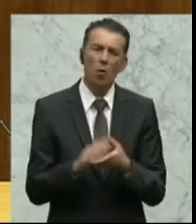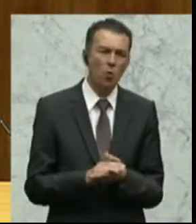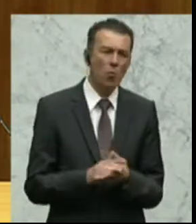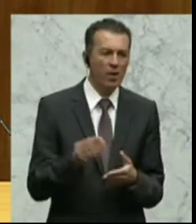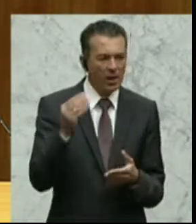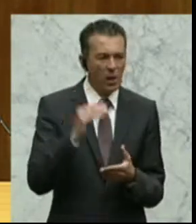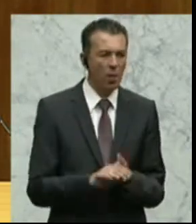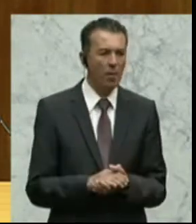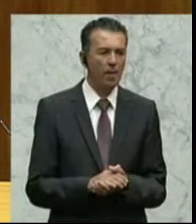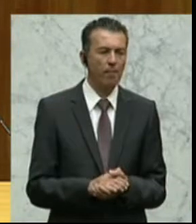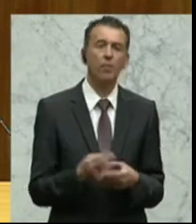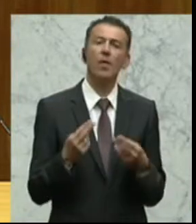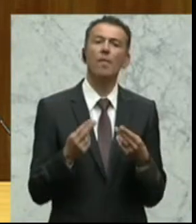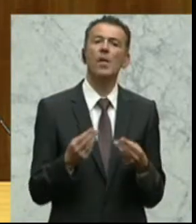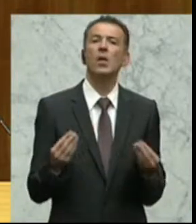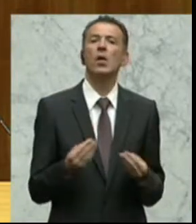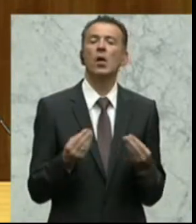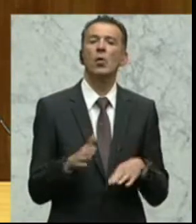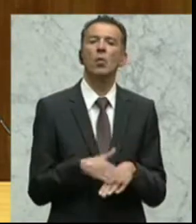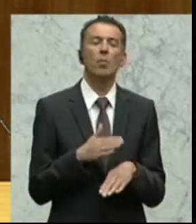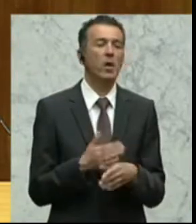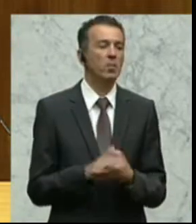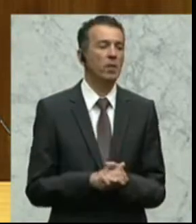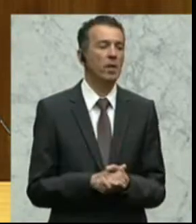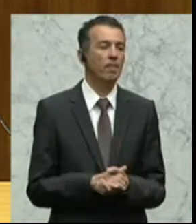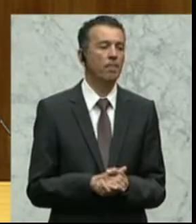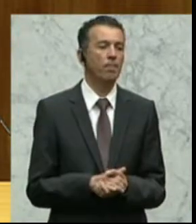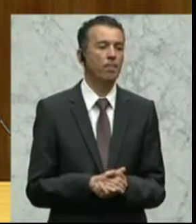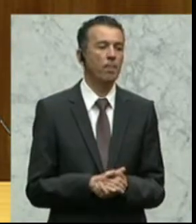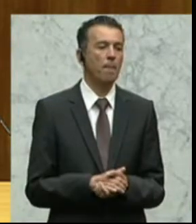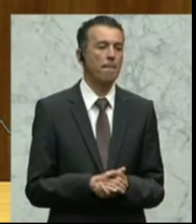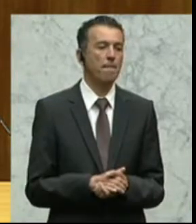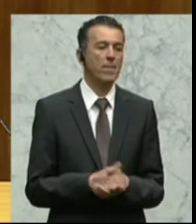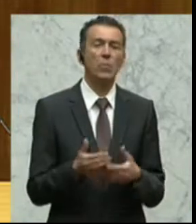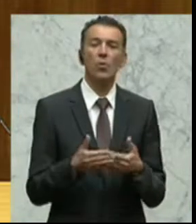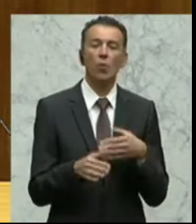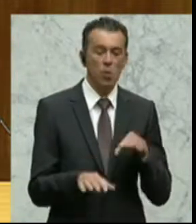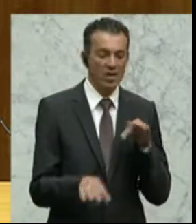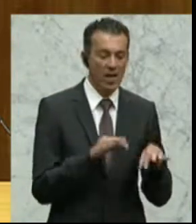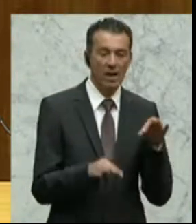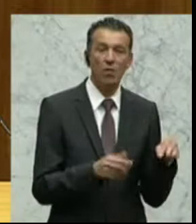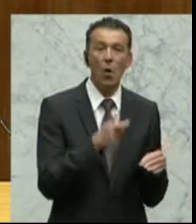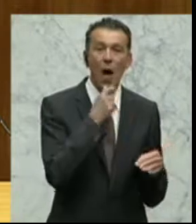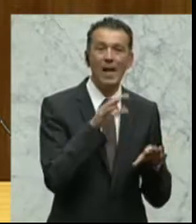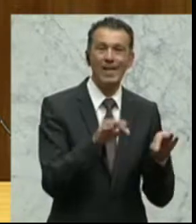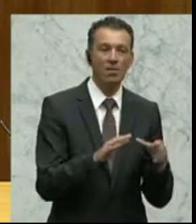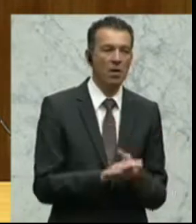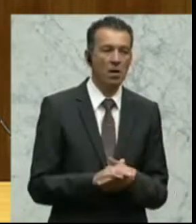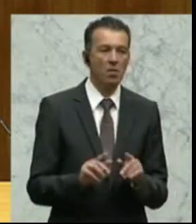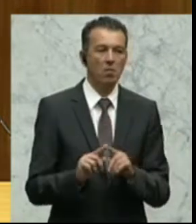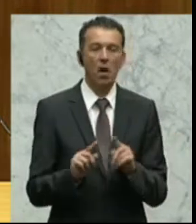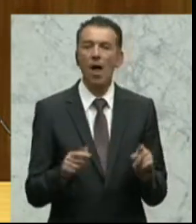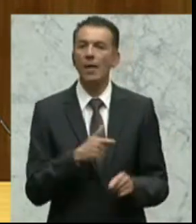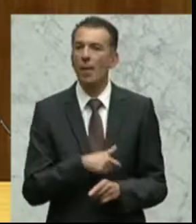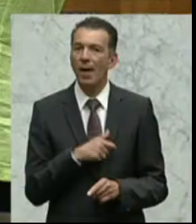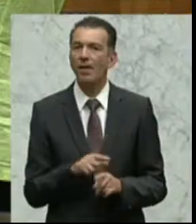der wesentlichen Gründe zum Beispiel ist, dass wir eben diese frühe Selektion mit 10 Jahren haben. Das sehen andere Fraktionen, andere